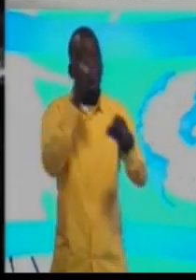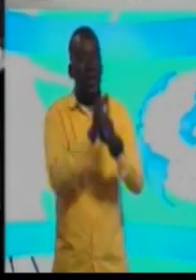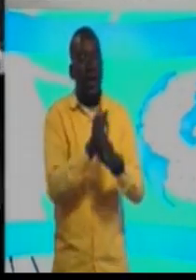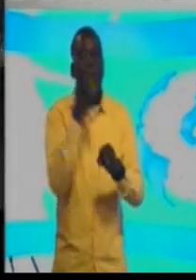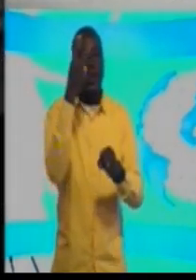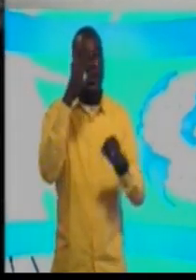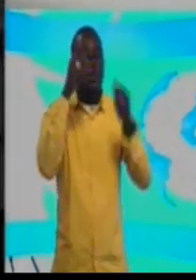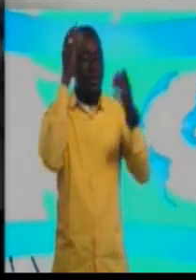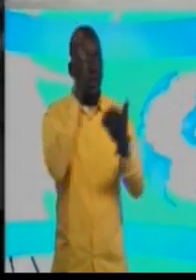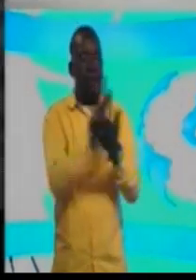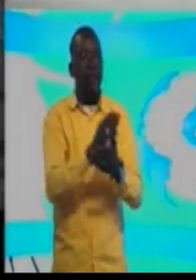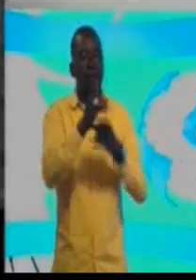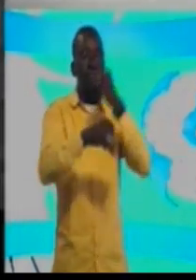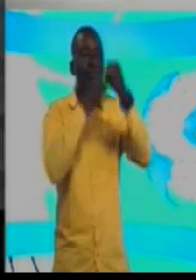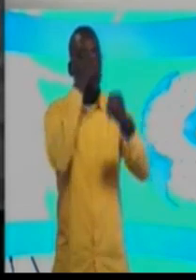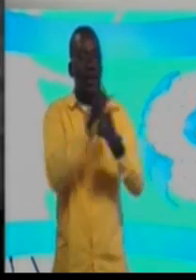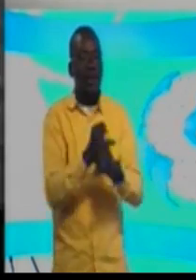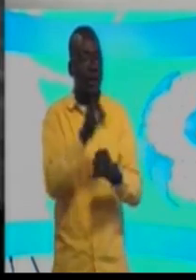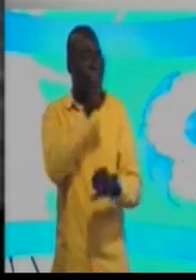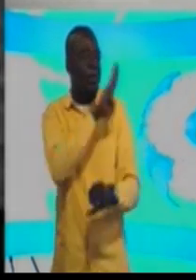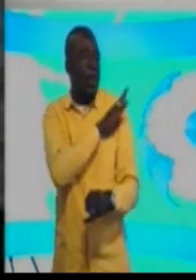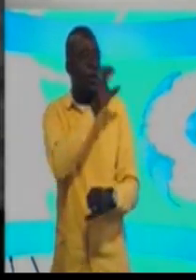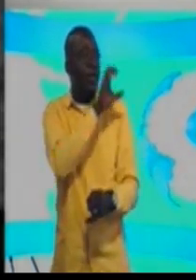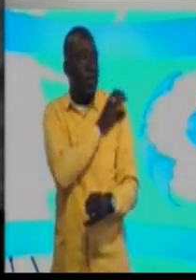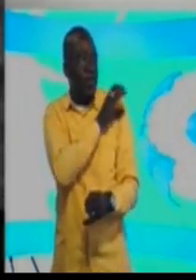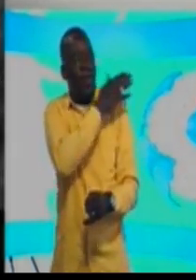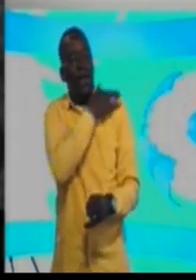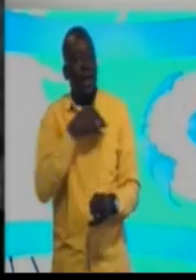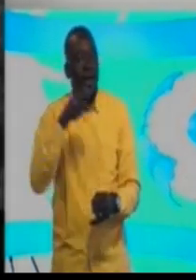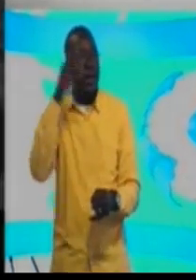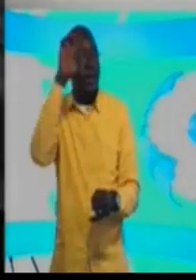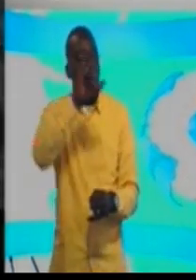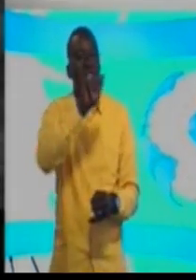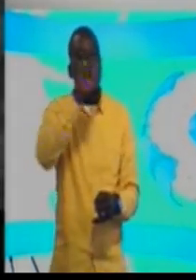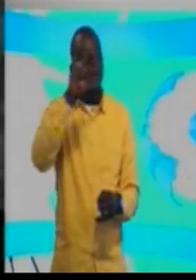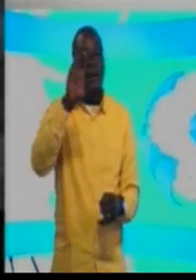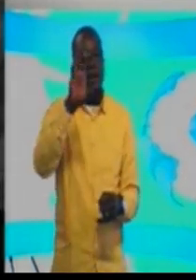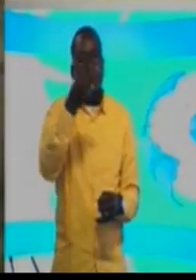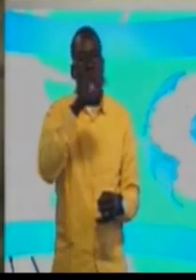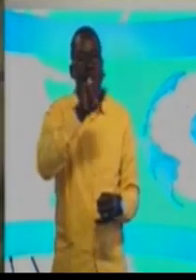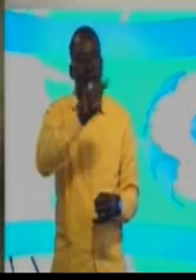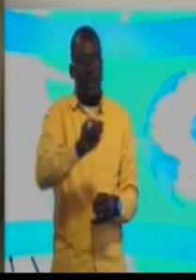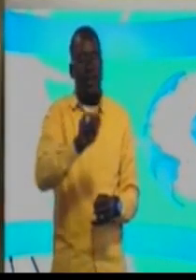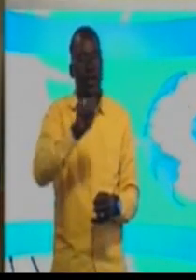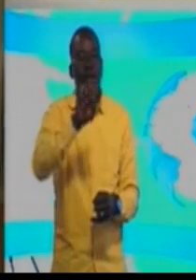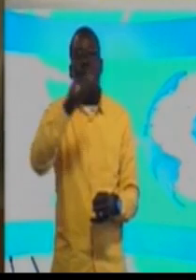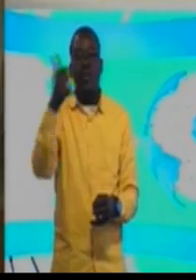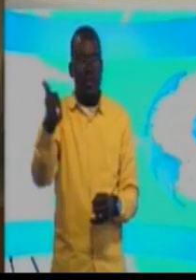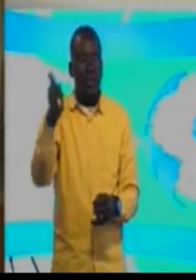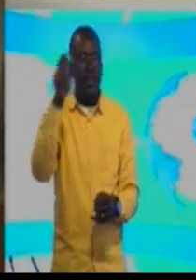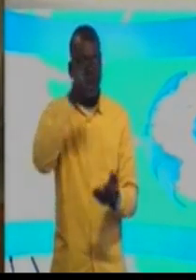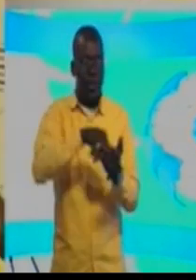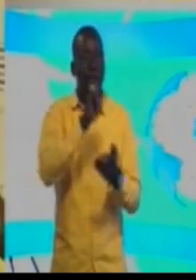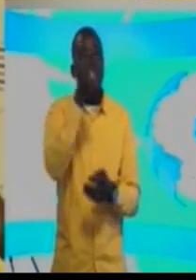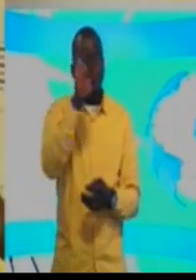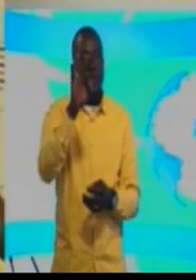d'arrêt internationaux à l'encontre de Blaise Compaoré et de Yassine Kafando. Autre dossier judiciaire marquant de l'année 2019,